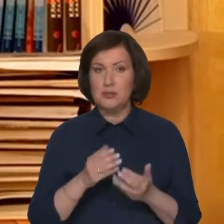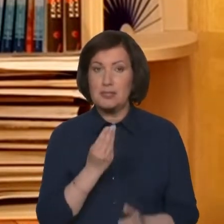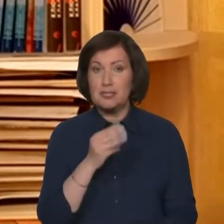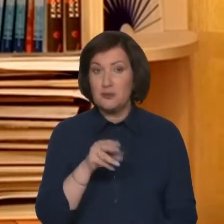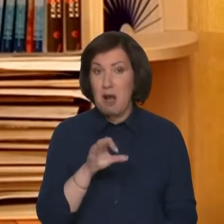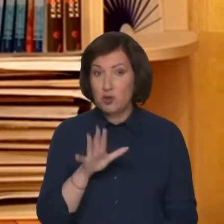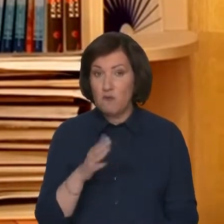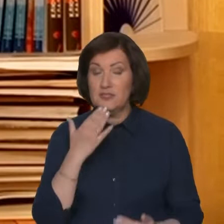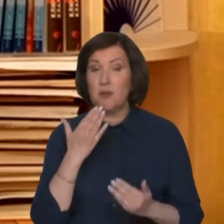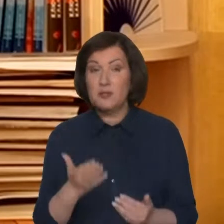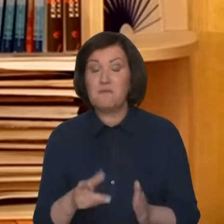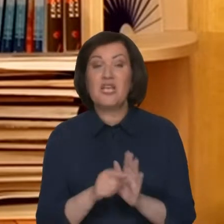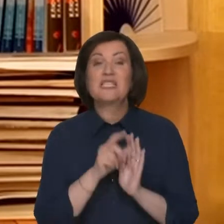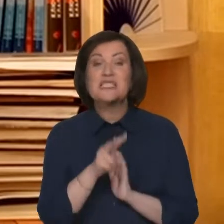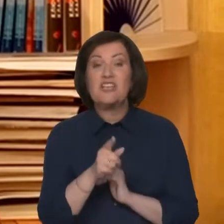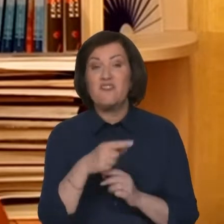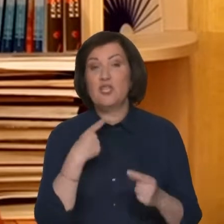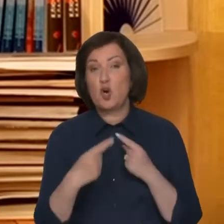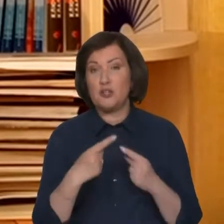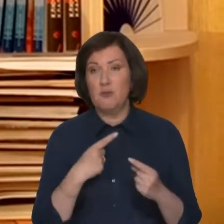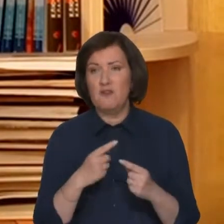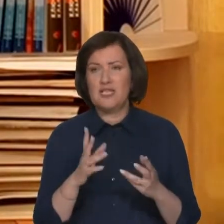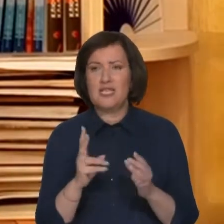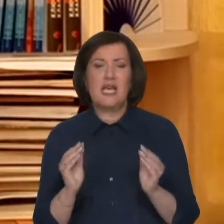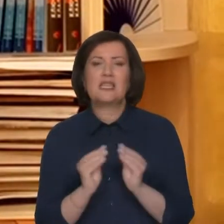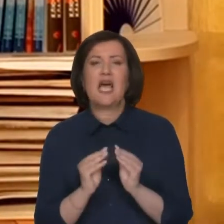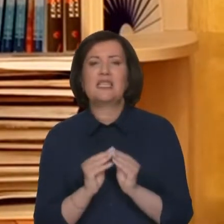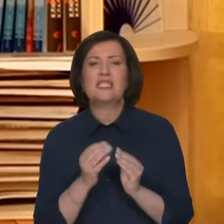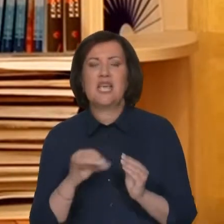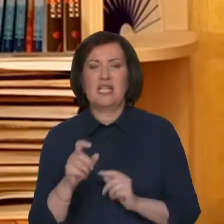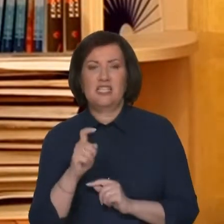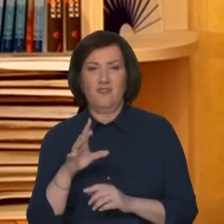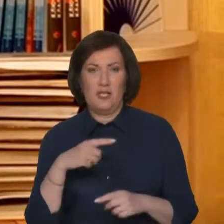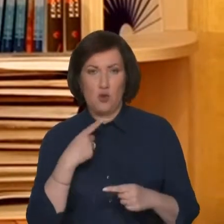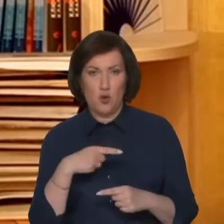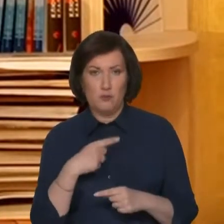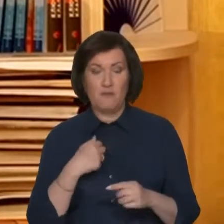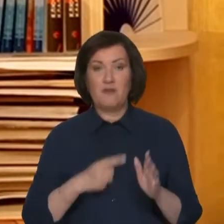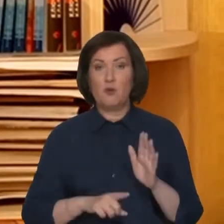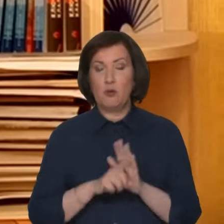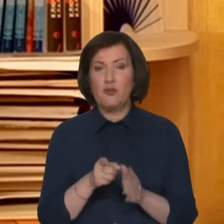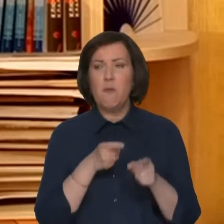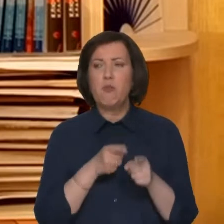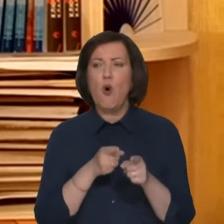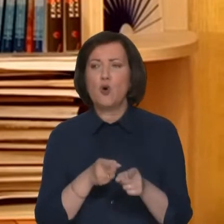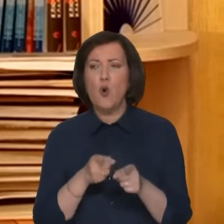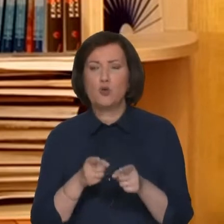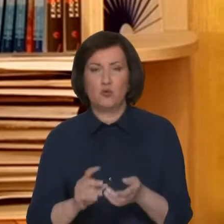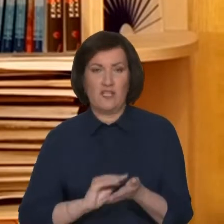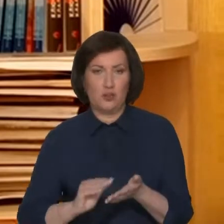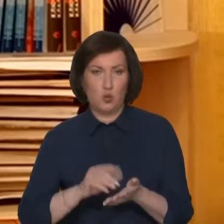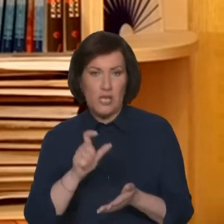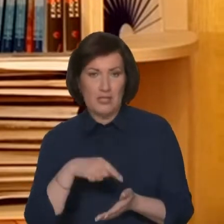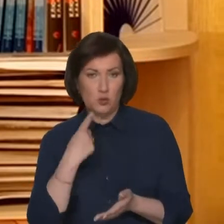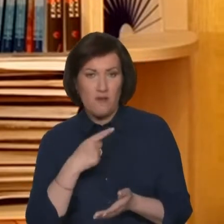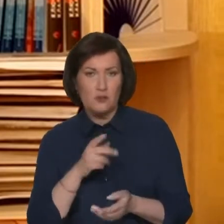Шматов запитав, з ким він розмовляє тільки десь на 10-й хвилині розмови, він почав погрожувати вже журналісту і